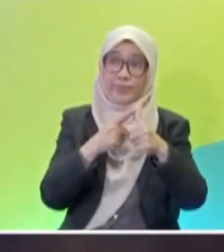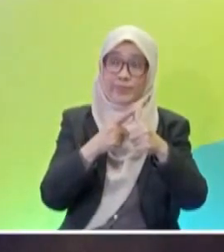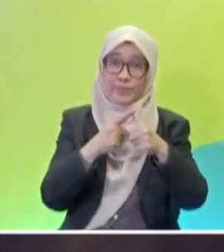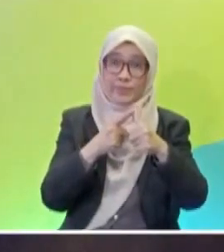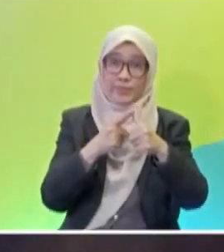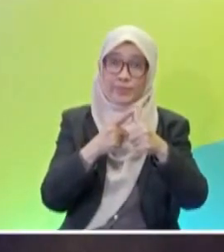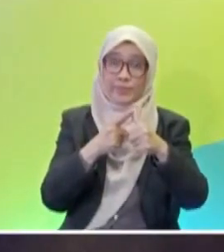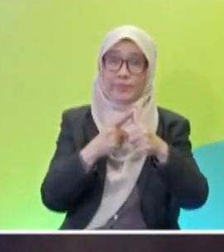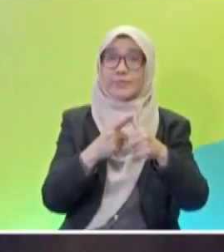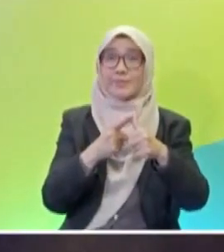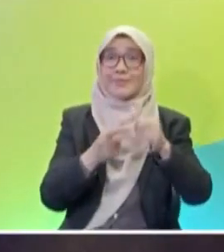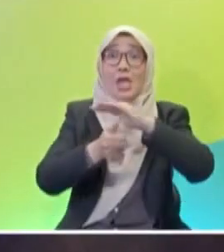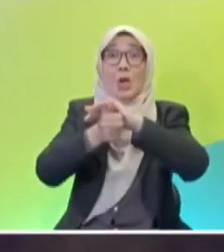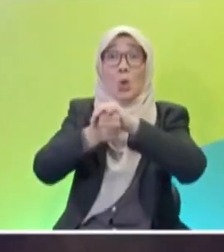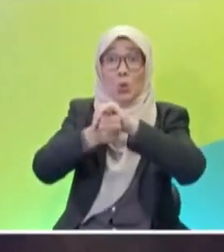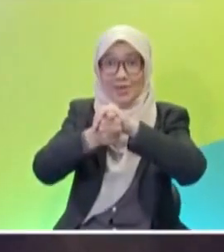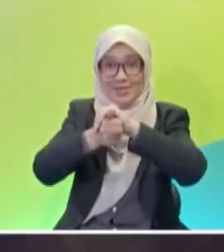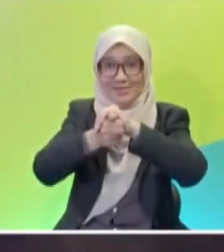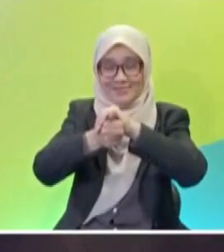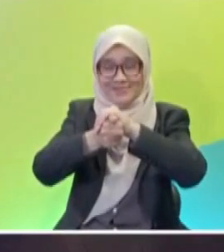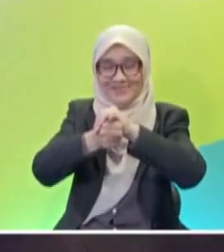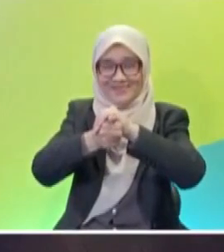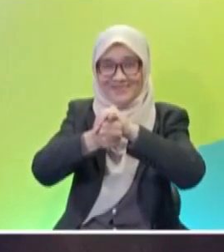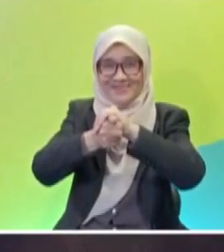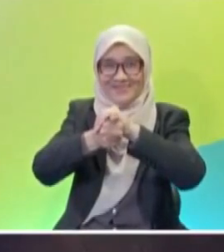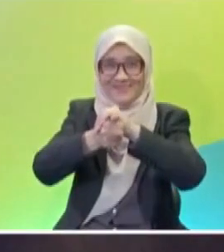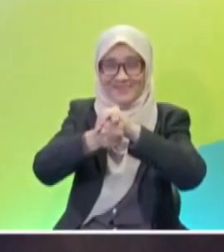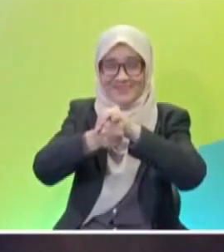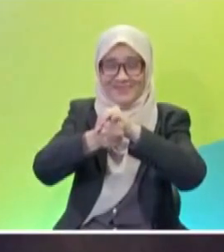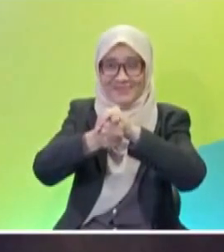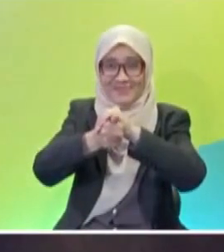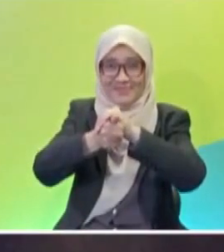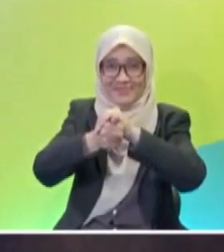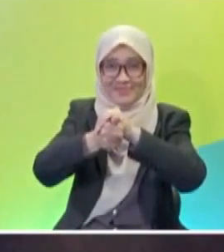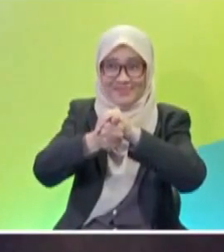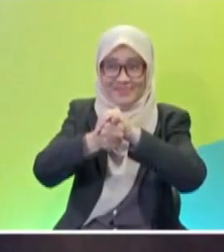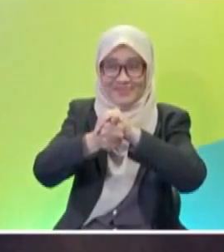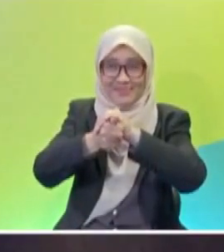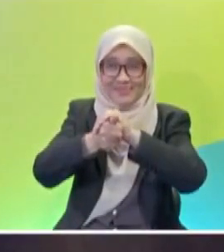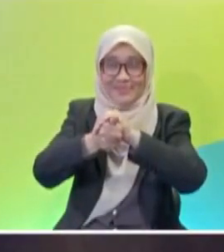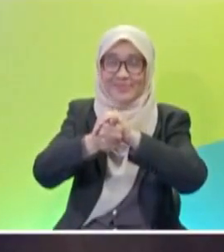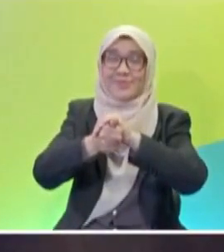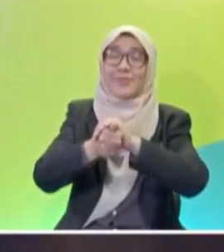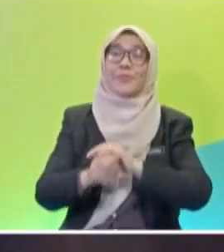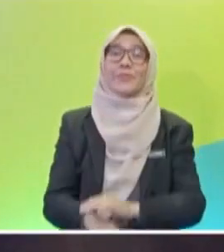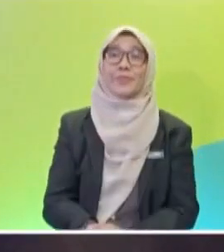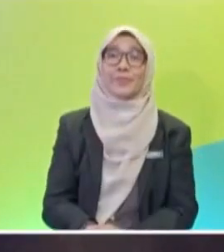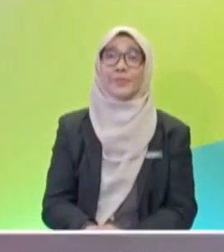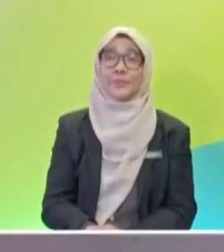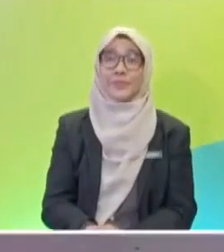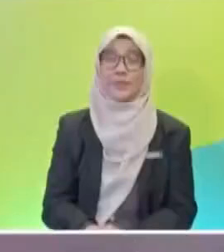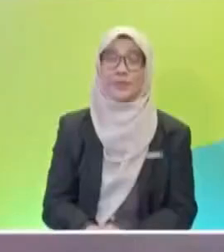yang ini saya rasa ini kuru-kure ini sih gue ya Iya betul kura-kura oke Taiwan peliharaan ini